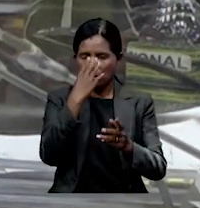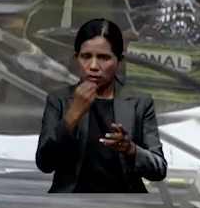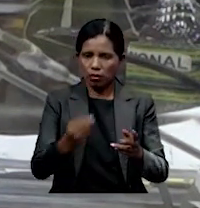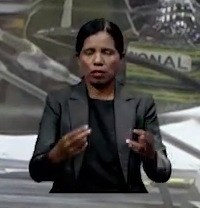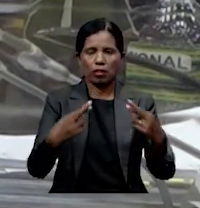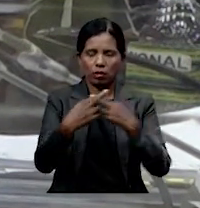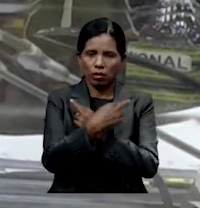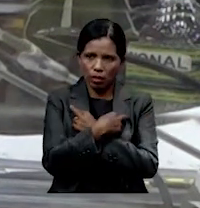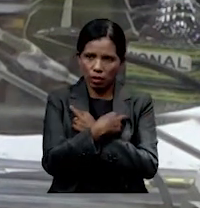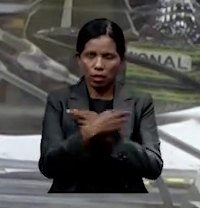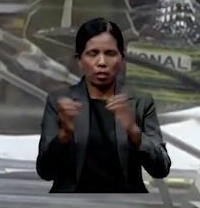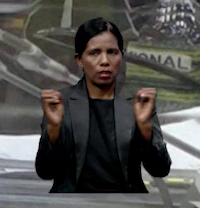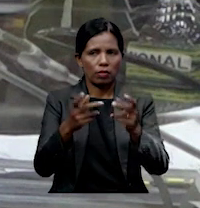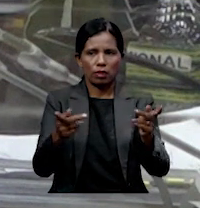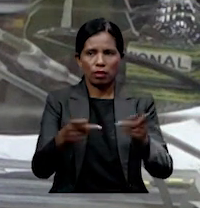fatin ba atu servisu.